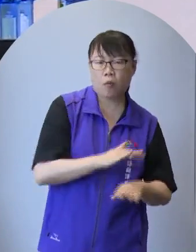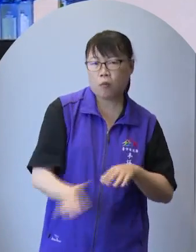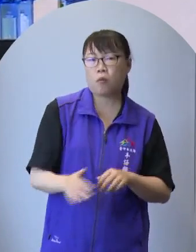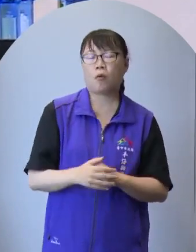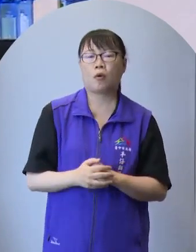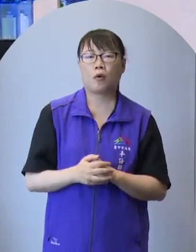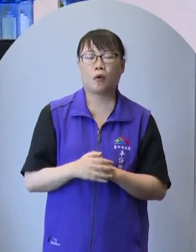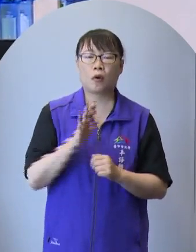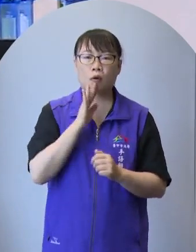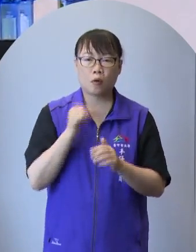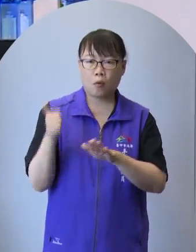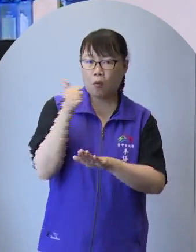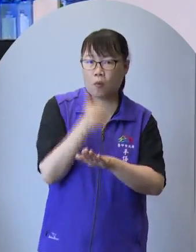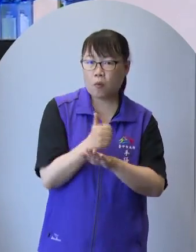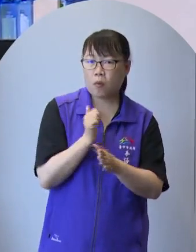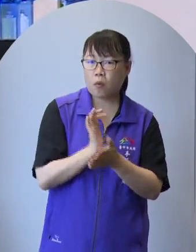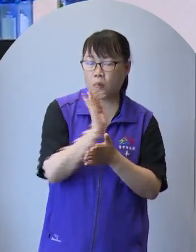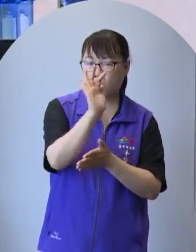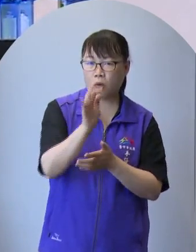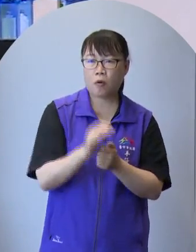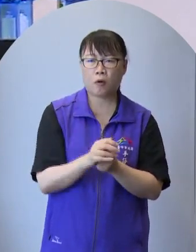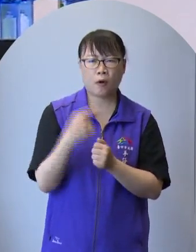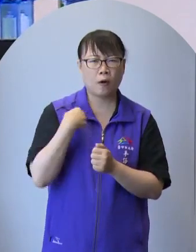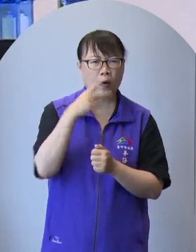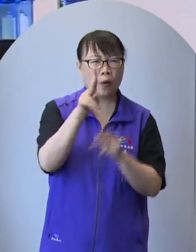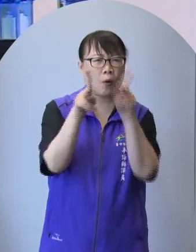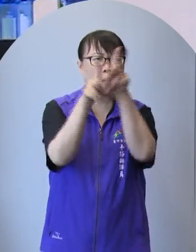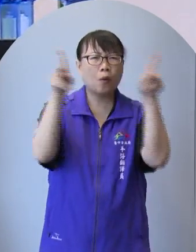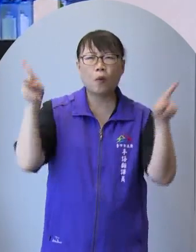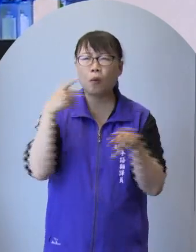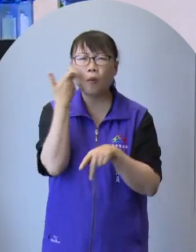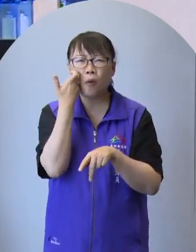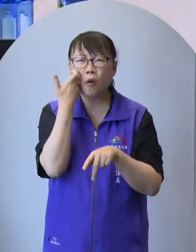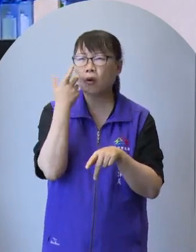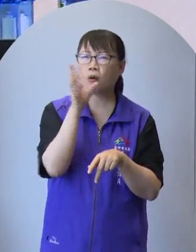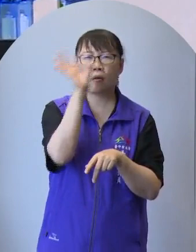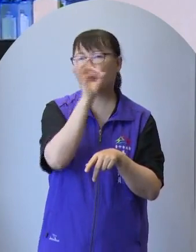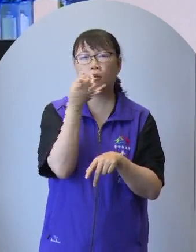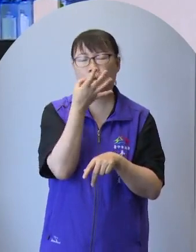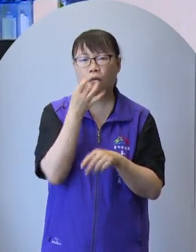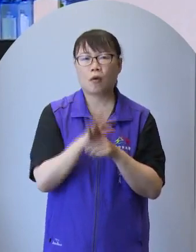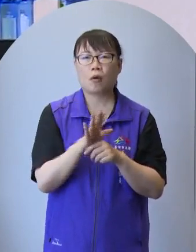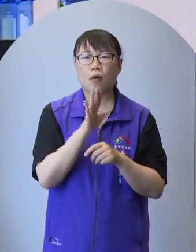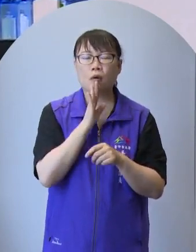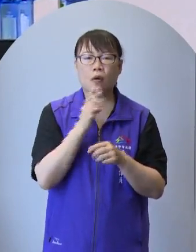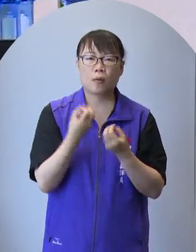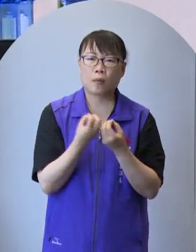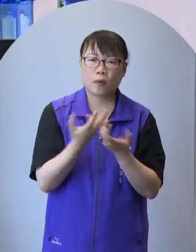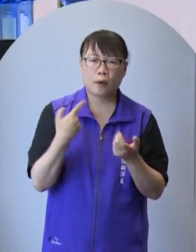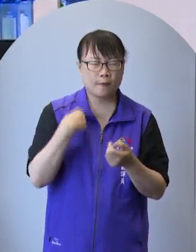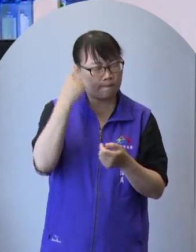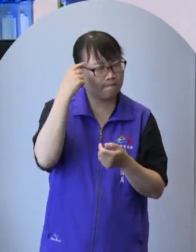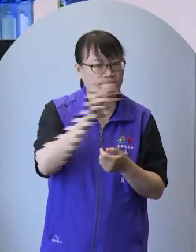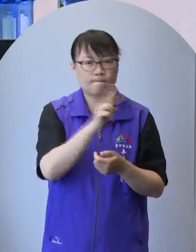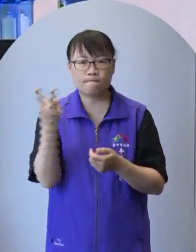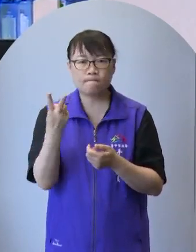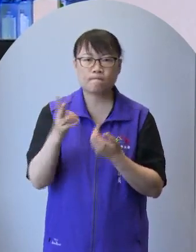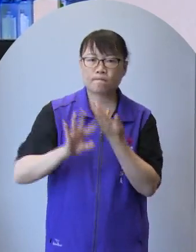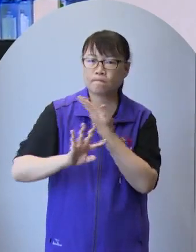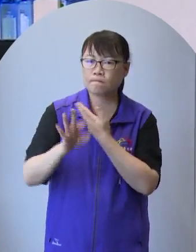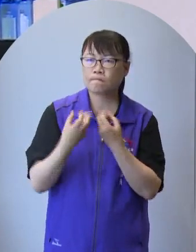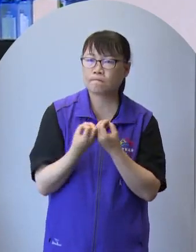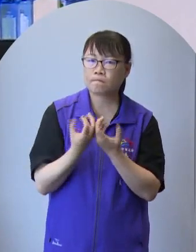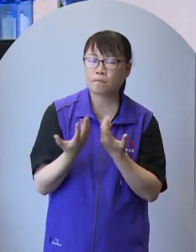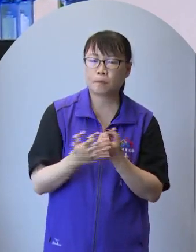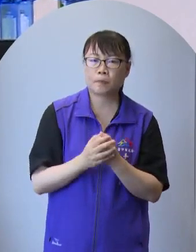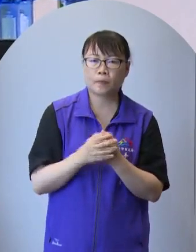时候我们举债已经到天花板，没给够够给九嘛不啊，要不然就要破产了哈。那我们励精图治，那所以呢，我们一方